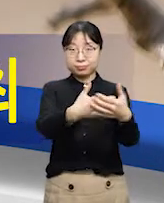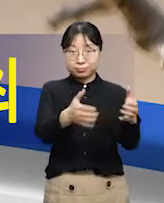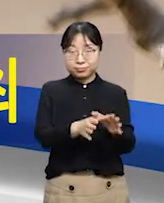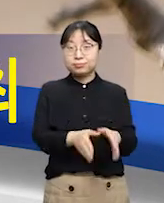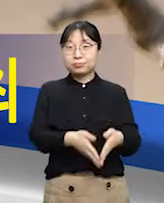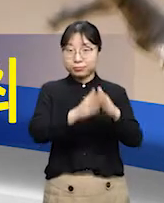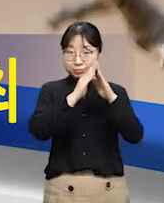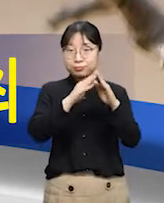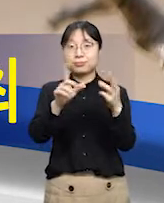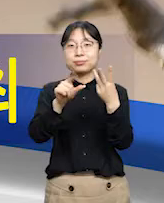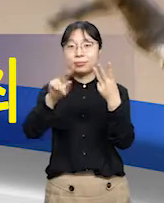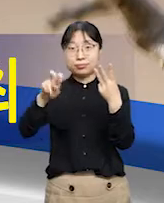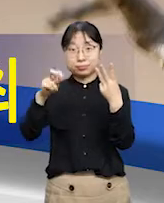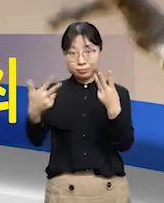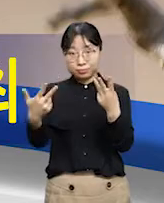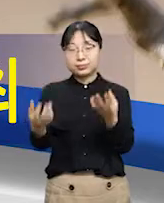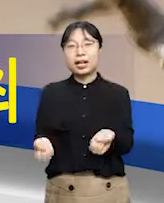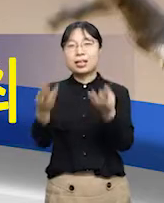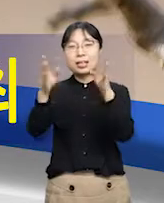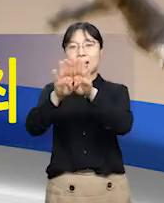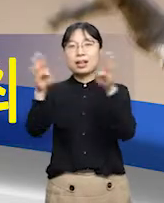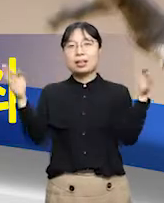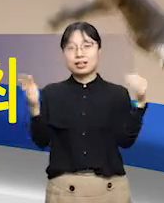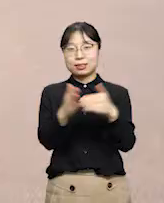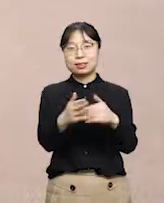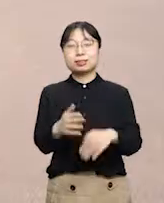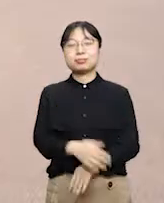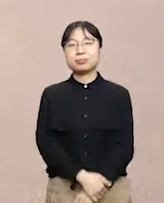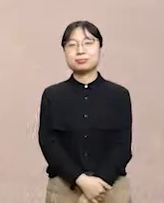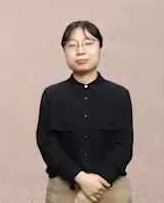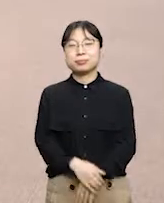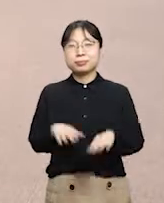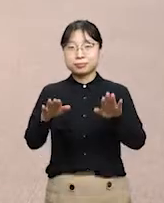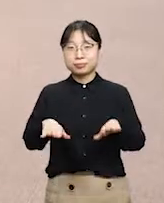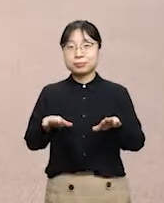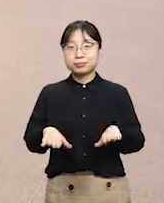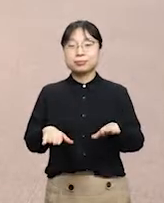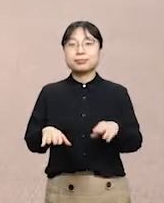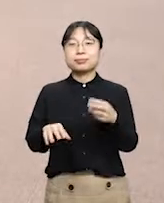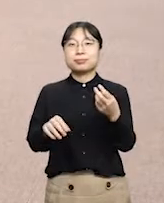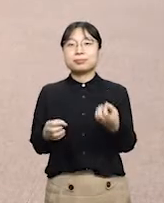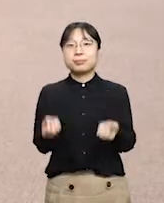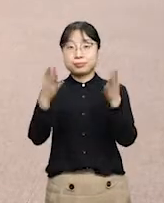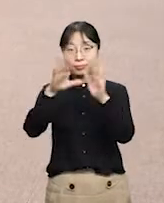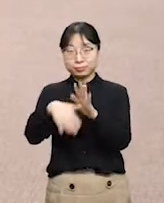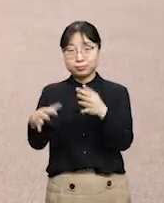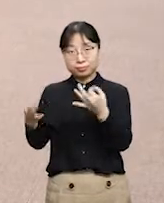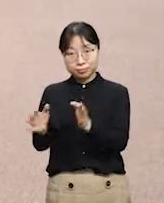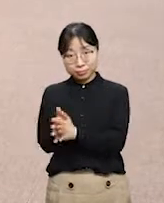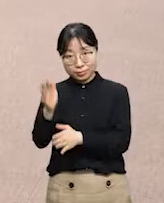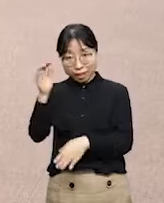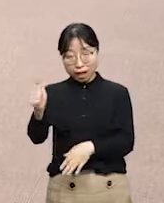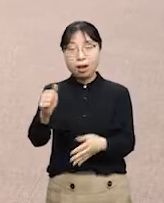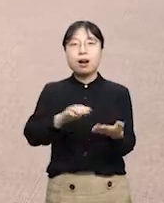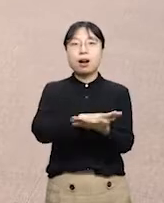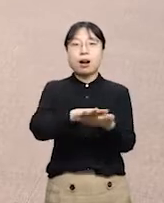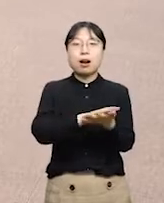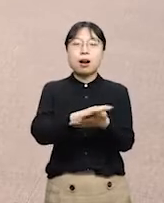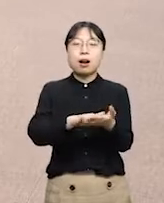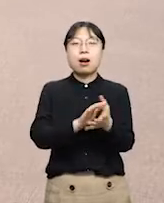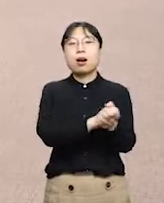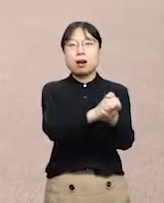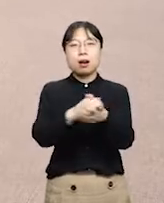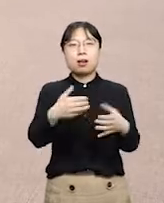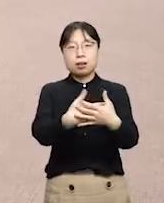시청 대회의실에서 발대식을 개최했습니다. 이날 발대식에는 김상돈 시장과 놀이터 프렌즈 40여